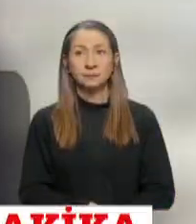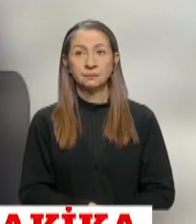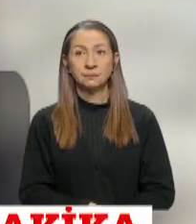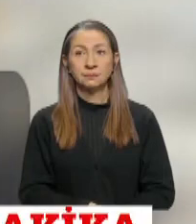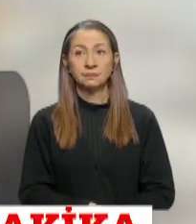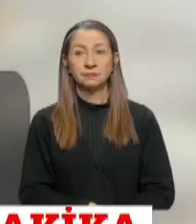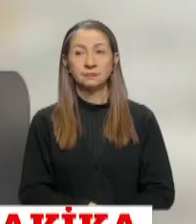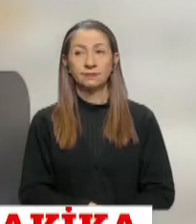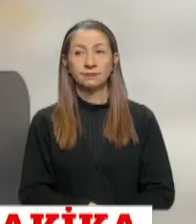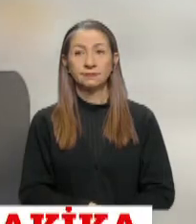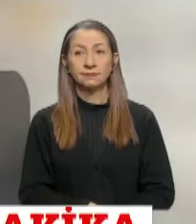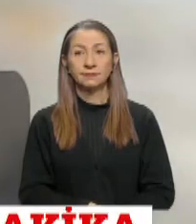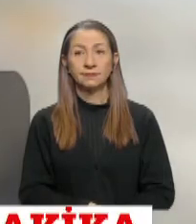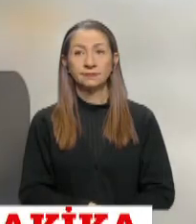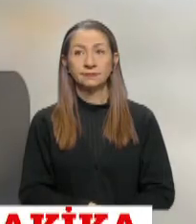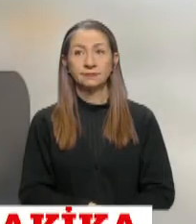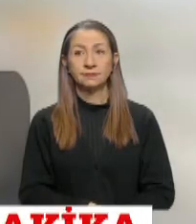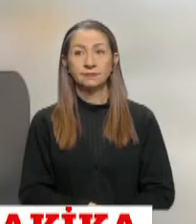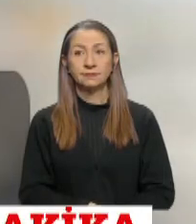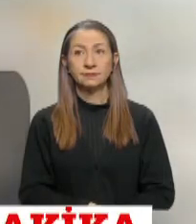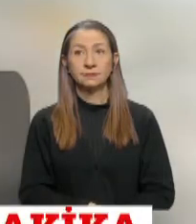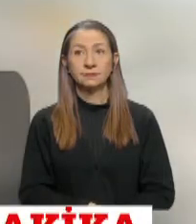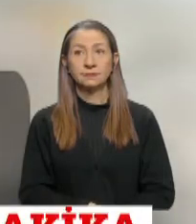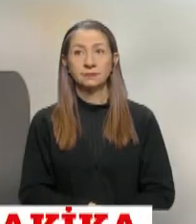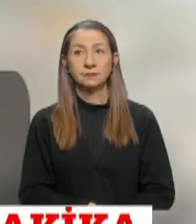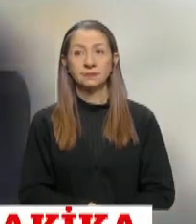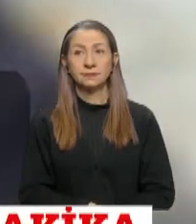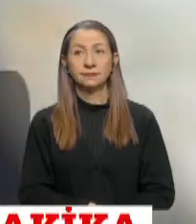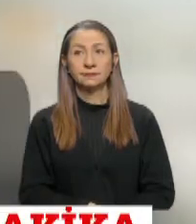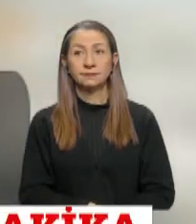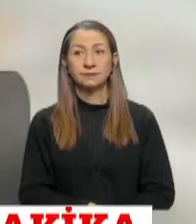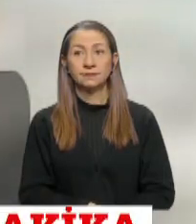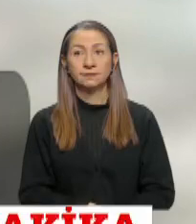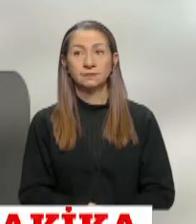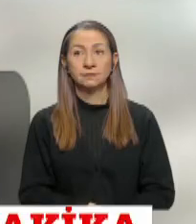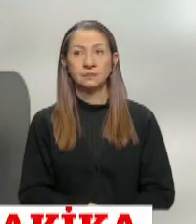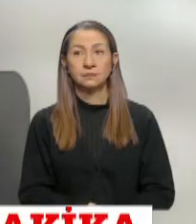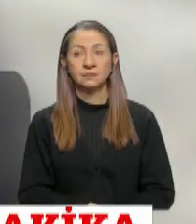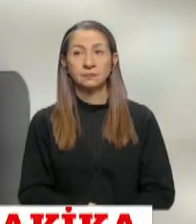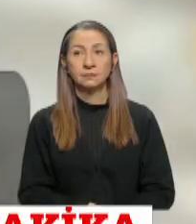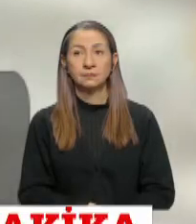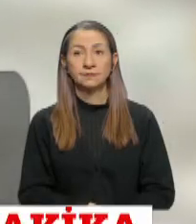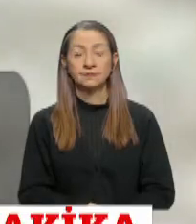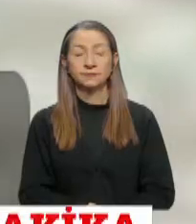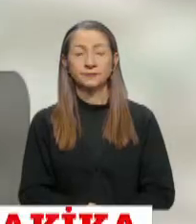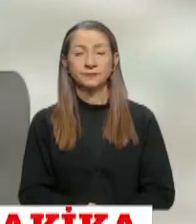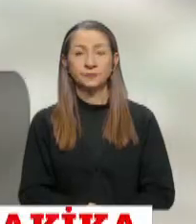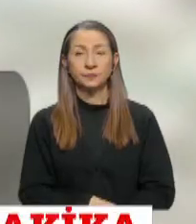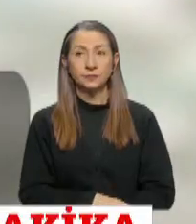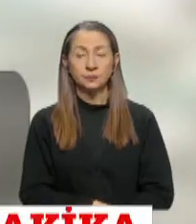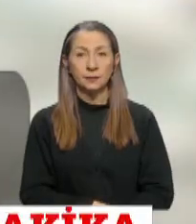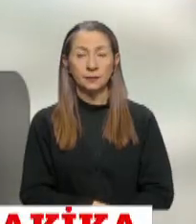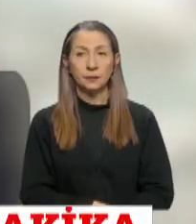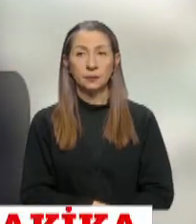Ben kaç yere gidiyorum arama kurtarma, bazı yerde var bazı yerde de hiç yok. Evler artık böyle katlanmış ya. Yaralılar vardır bu